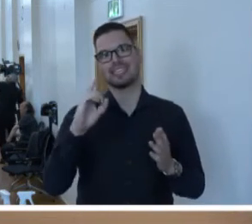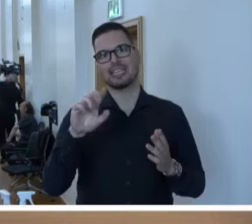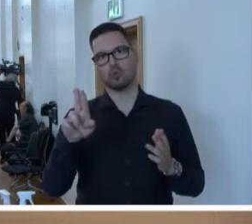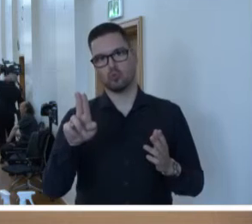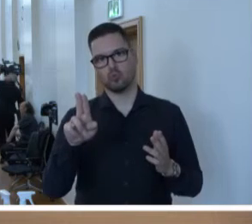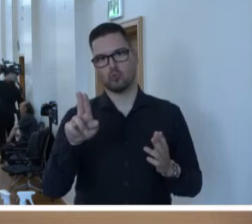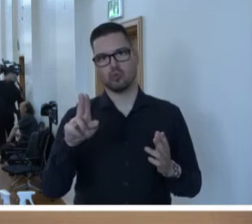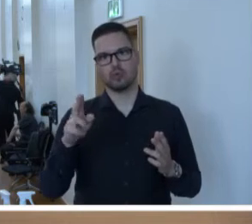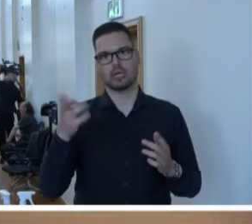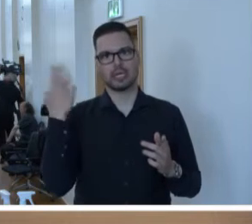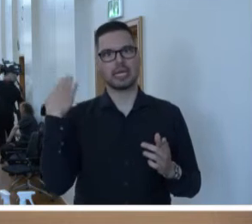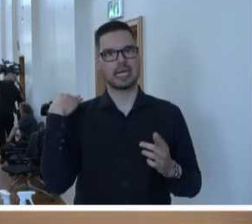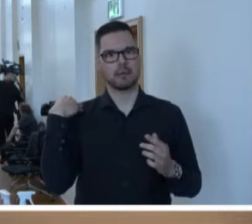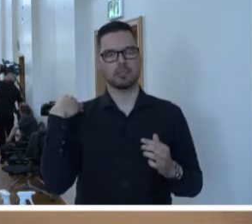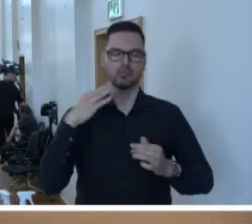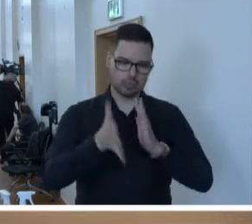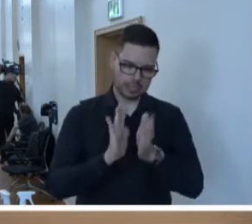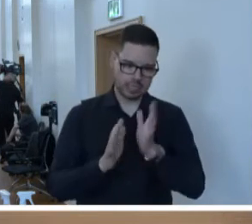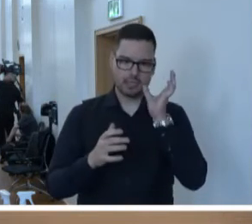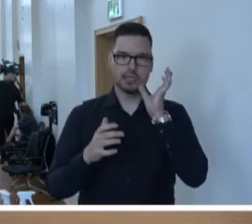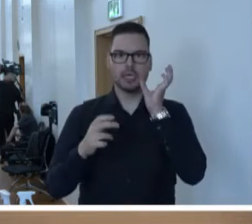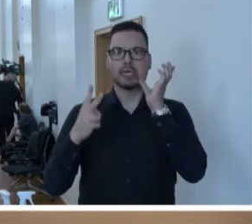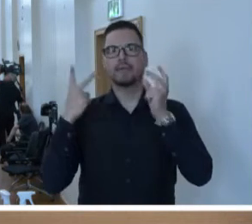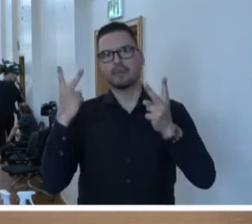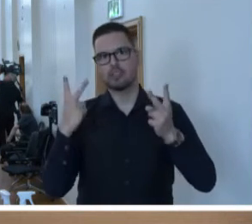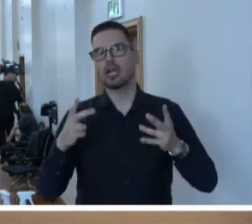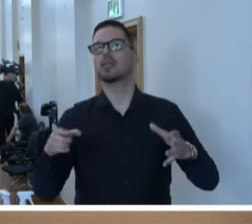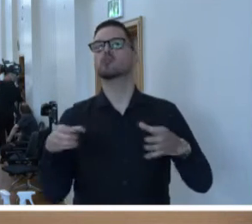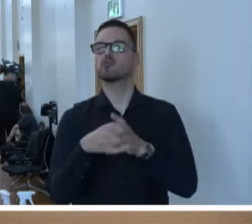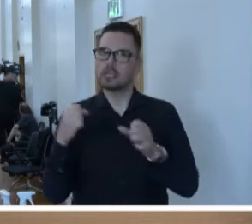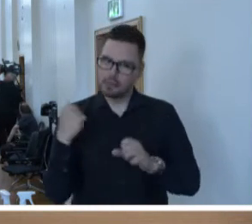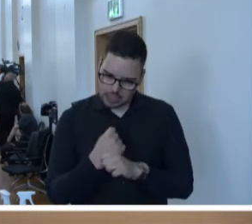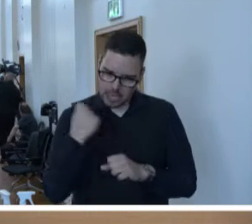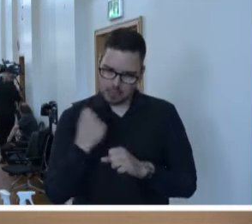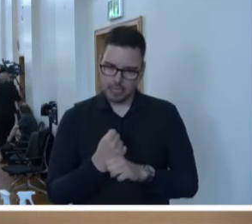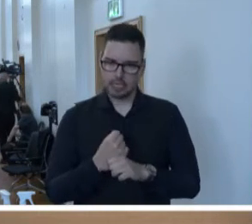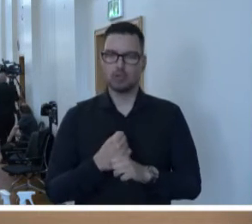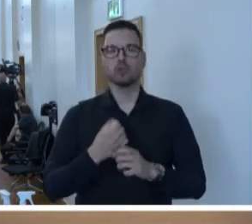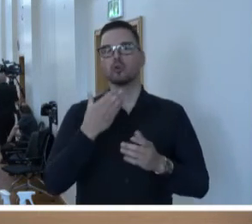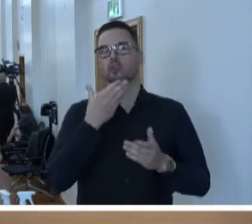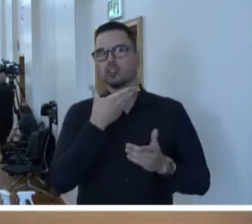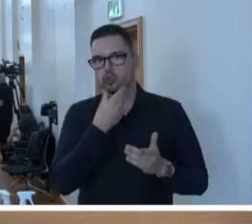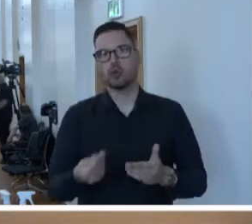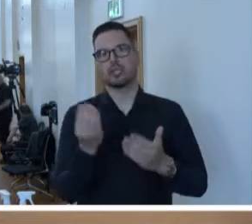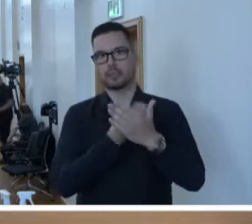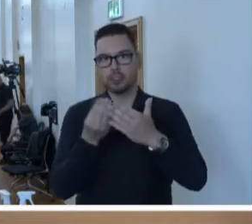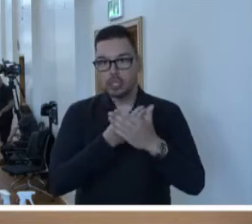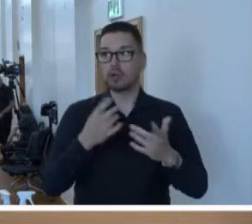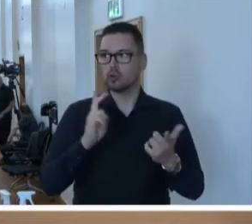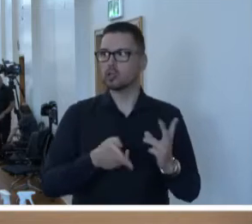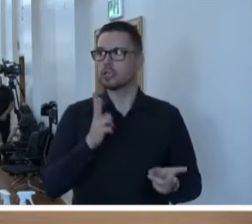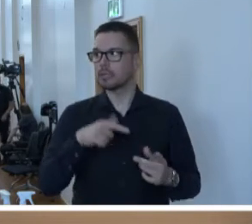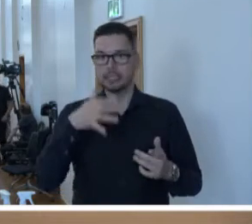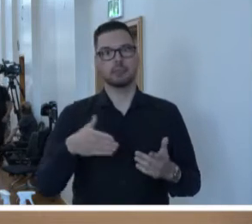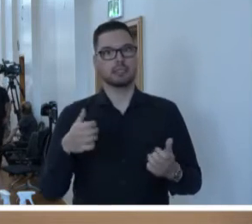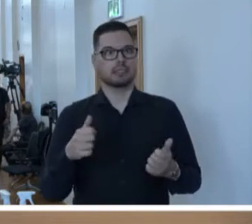hat ja gerade schon noch mal geschildert, wie wichtig es ist, dass alle zusammenarbeiten. Ich glaube, Sie haben es auch sehr schön beschrieben und genau das machen wir eigentlich jetzt mit dem